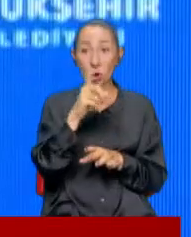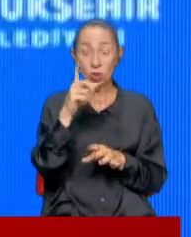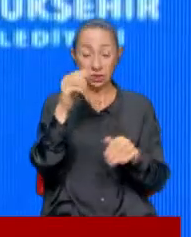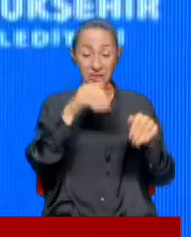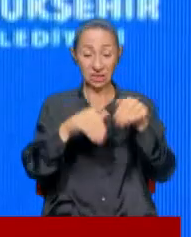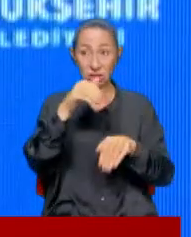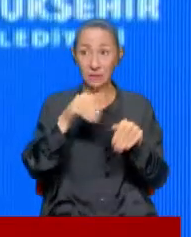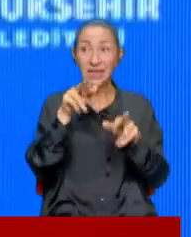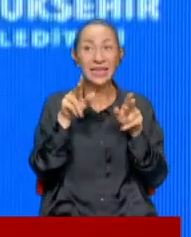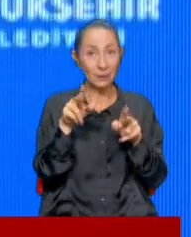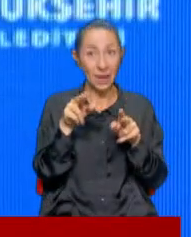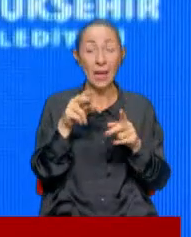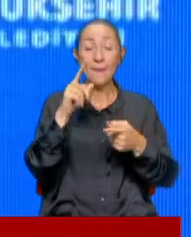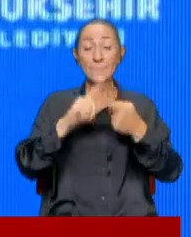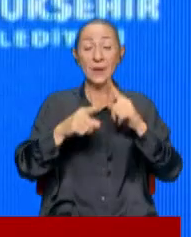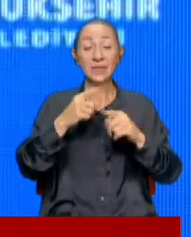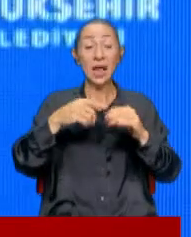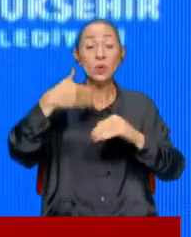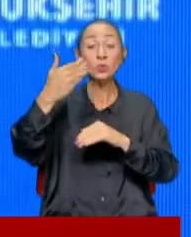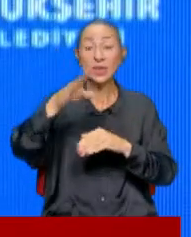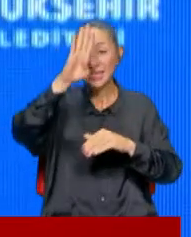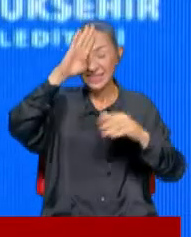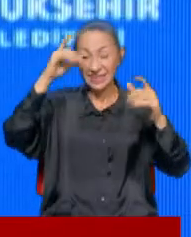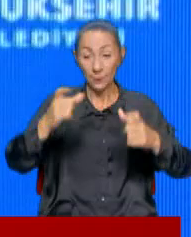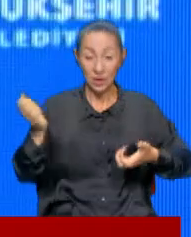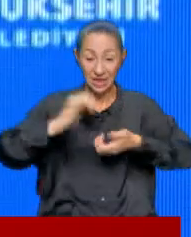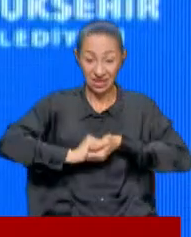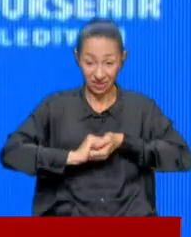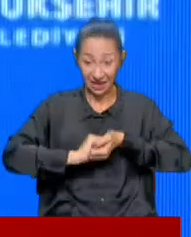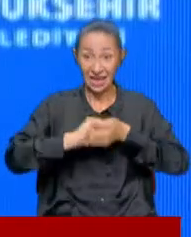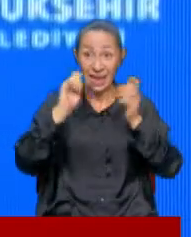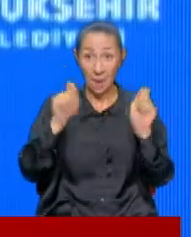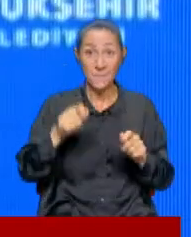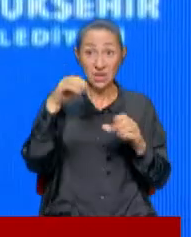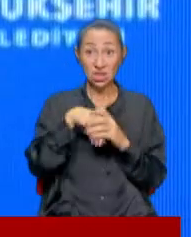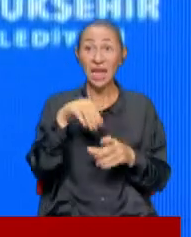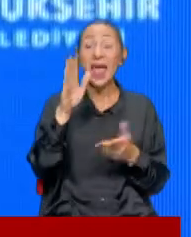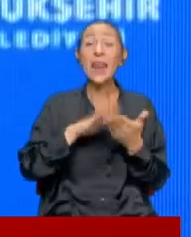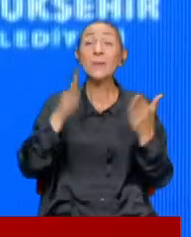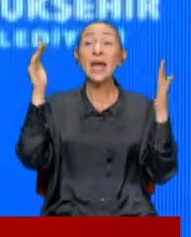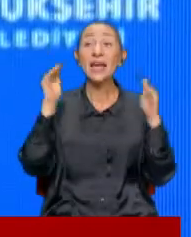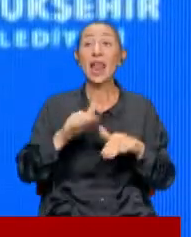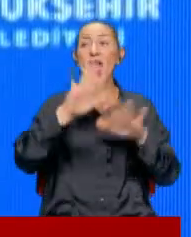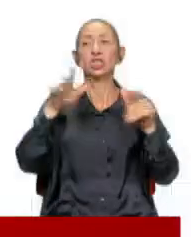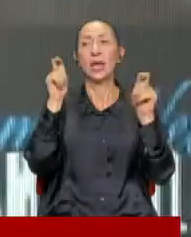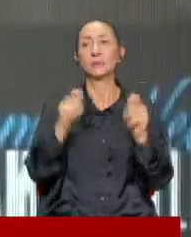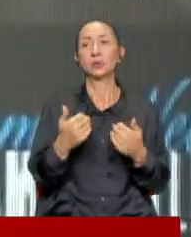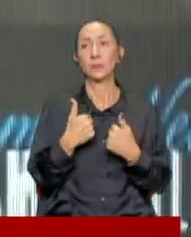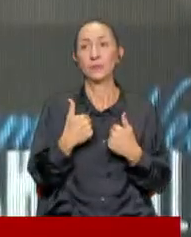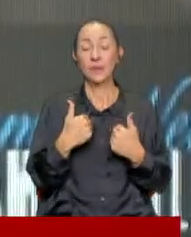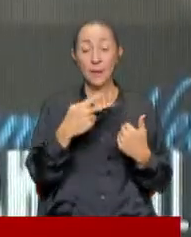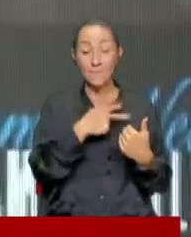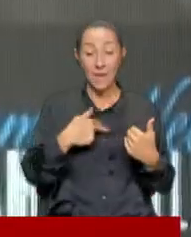2019 seçimlerindeki gibi partiler ötesi İstanbul ittifakını kurmak için elimden geleni yapacağım.